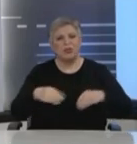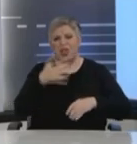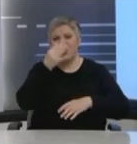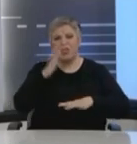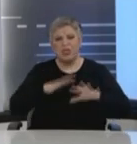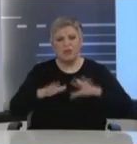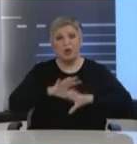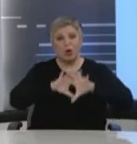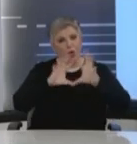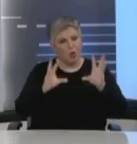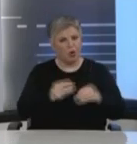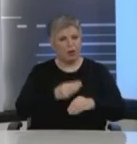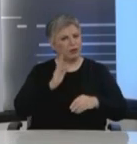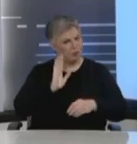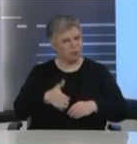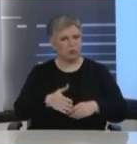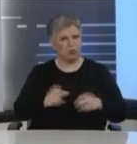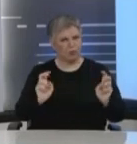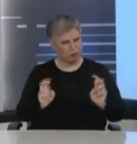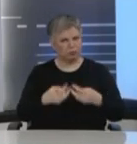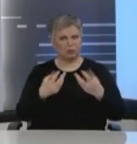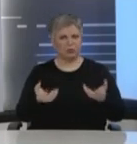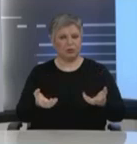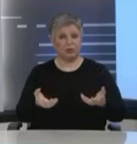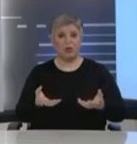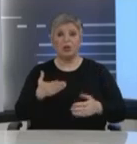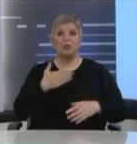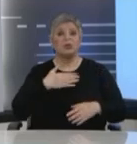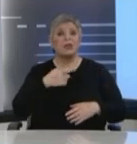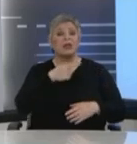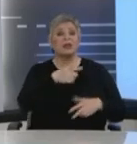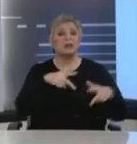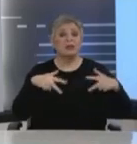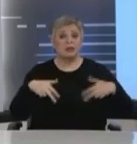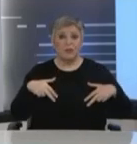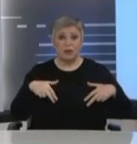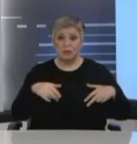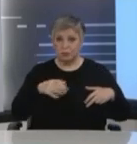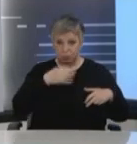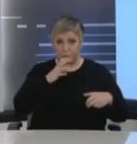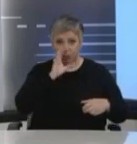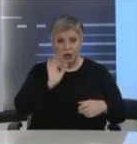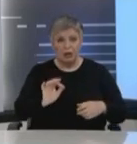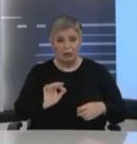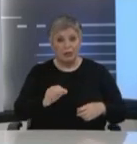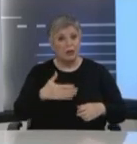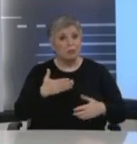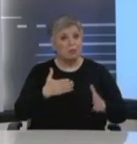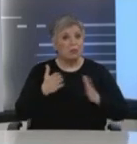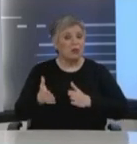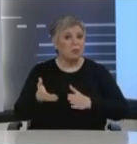αυτές. Θέλετε λοιπόν, κύριοι της κυβέρνησης, να δούμε την αλήθεια ή θέλετε να την